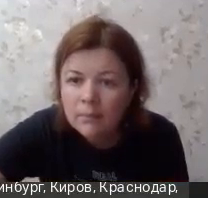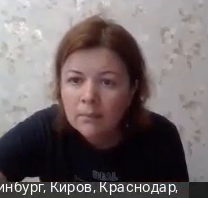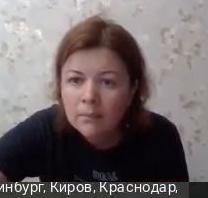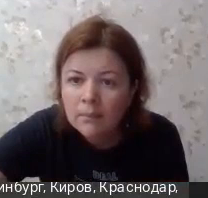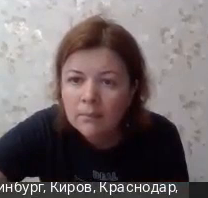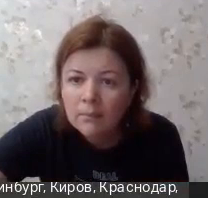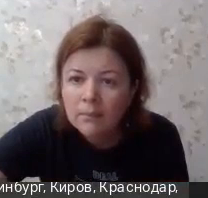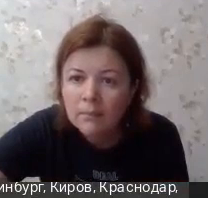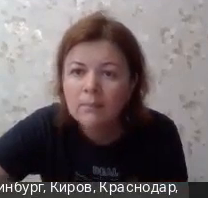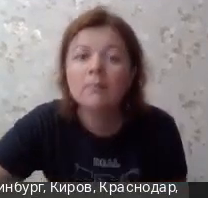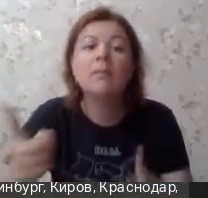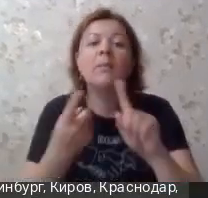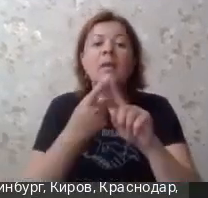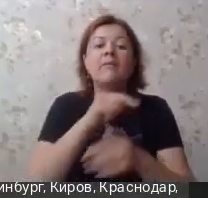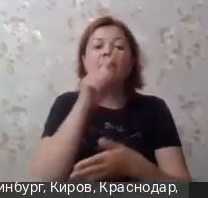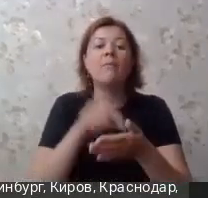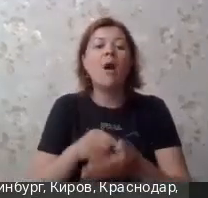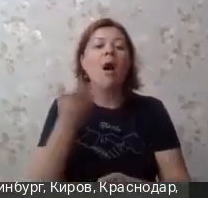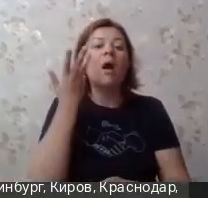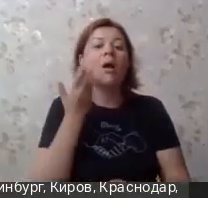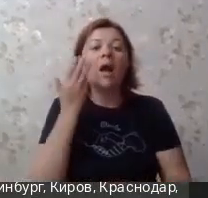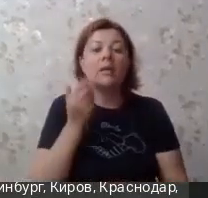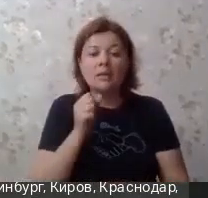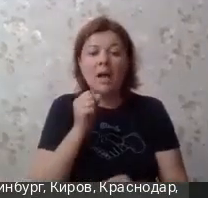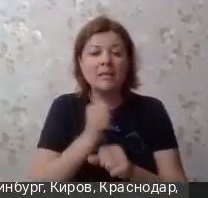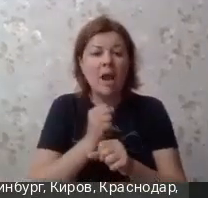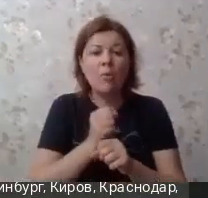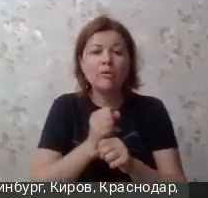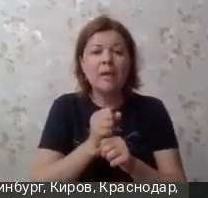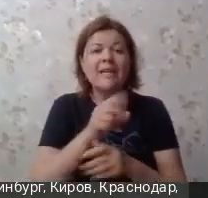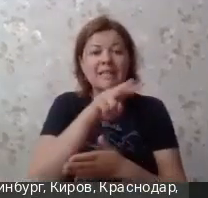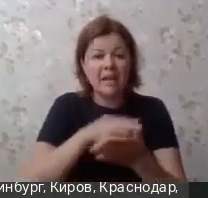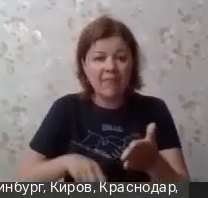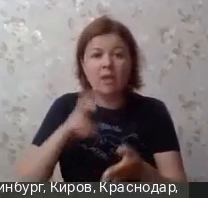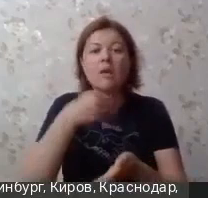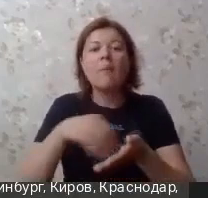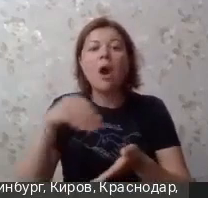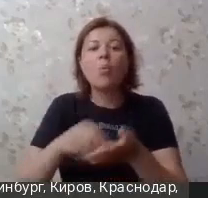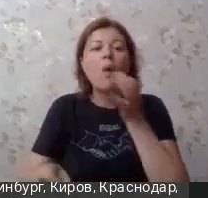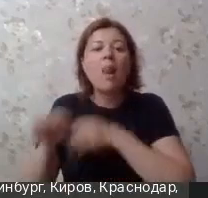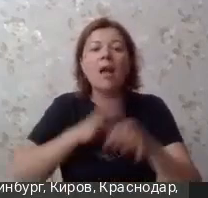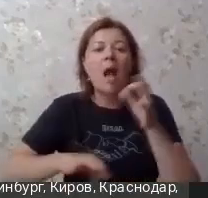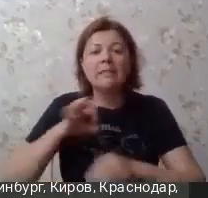Да, вот первый вопрос. Когда заработать сертификат на покупку лекарственных средств? Да,